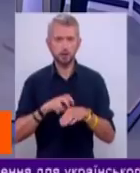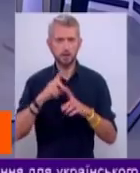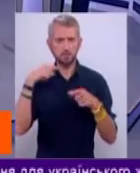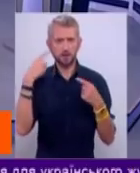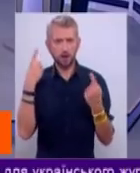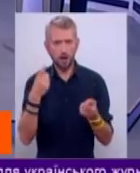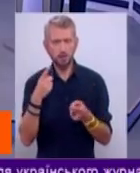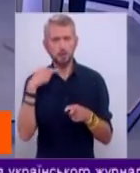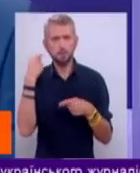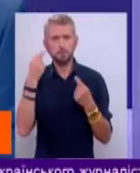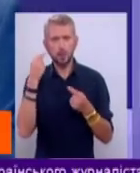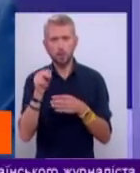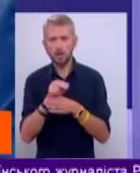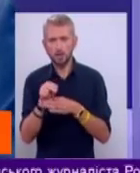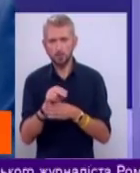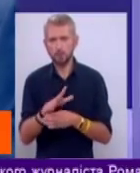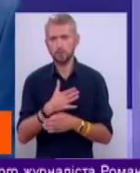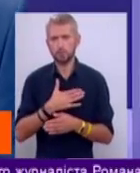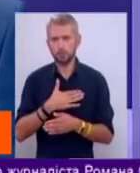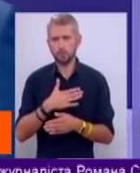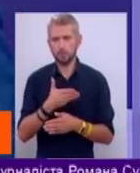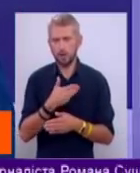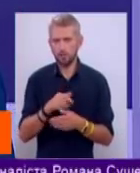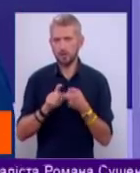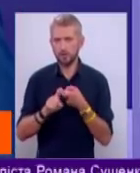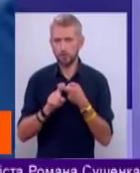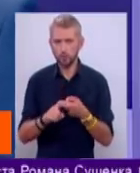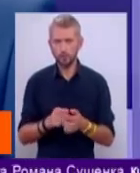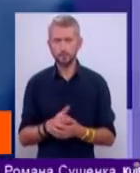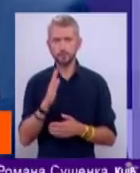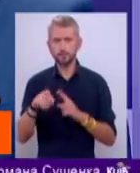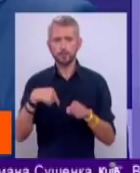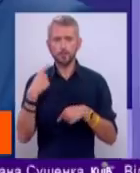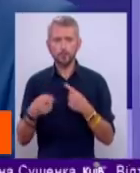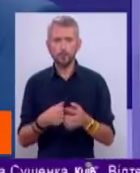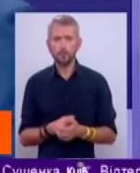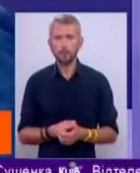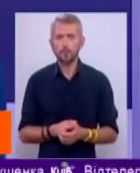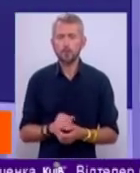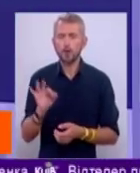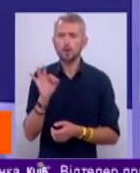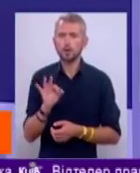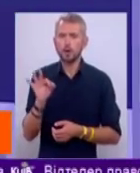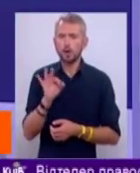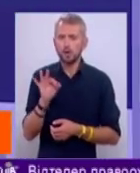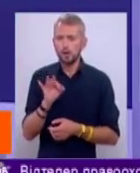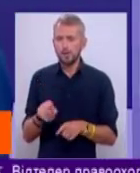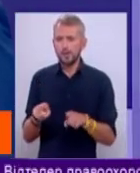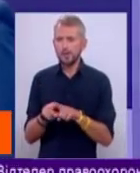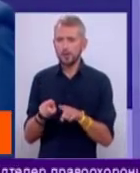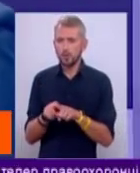доктор медичних наук, був з нами на зв'язку. Ми ж будемо рухатися далі. Пане Романе, стосовно теж такого,